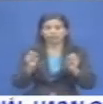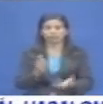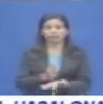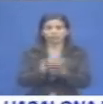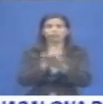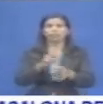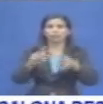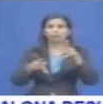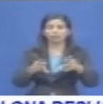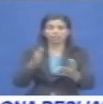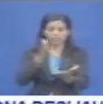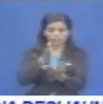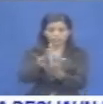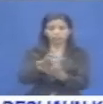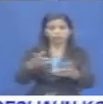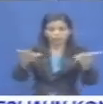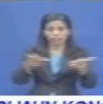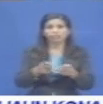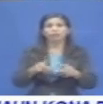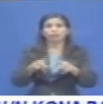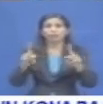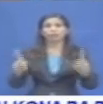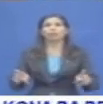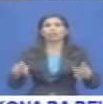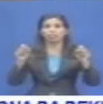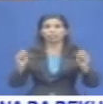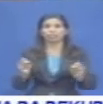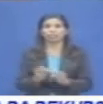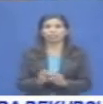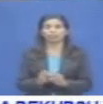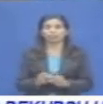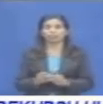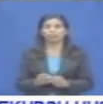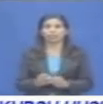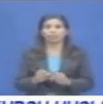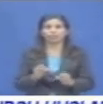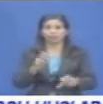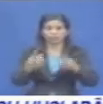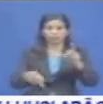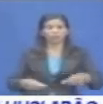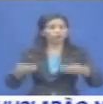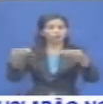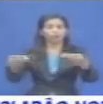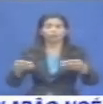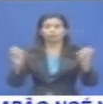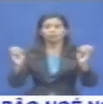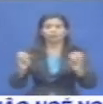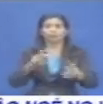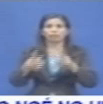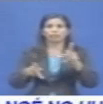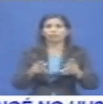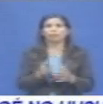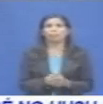ser acesso ba fatin refere, mas be garante no assegura na fatin be matan, no nela foi impacto ba consumo.